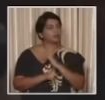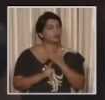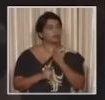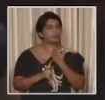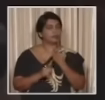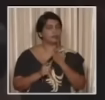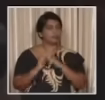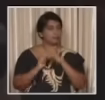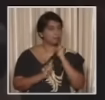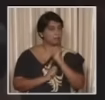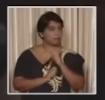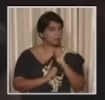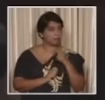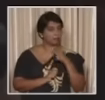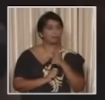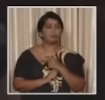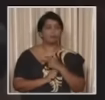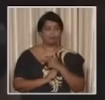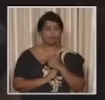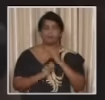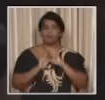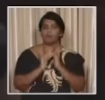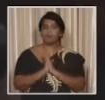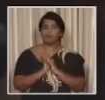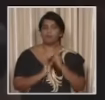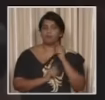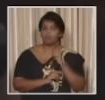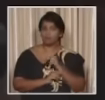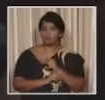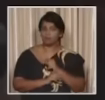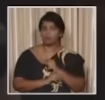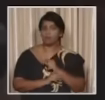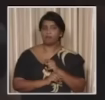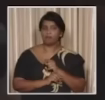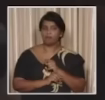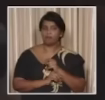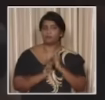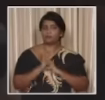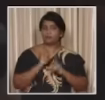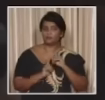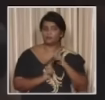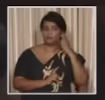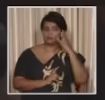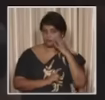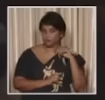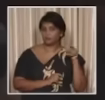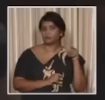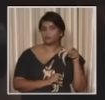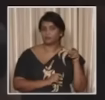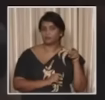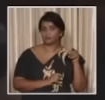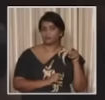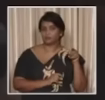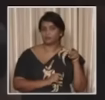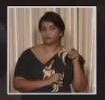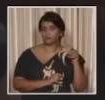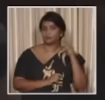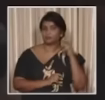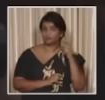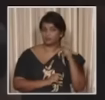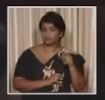පේපර් මාකින් ගෙවලා නැහැ ඒ දිය යුතු දීමනා. ඒක ඔබතුමාගේ අමාත්‍යංශයට අමතක වෙච්ච එකක්. ඊළඟට ඔබතුමා